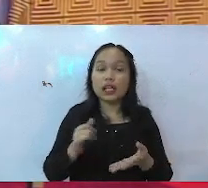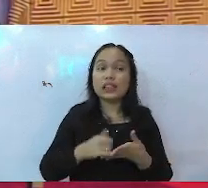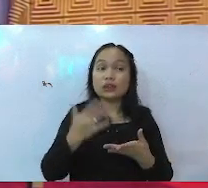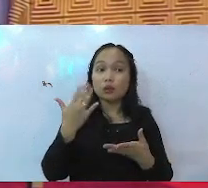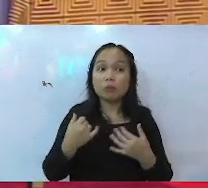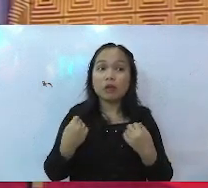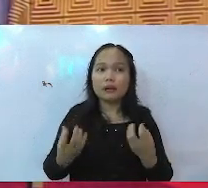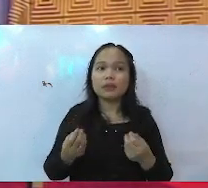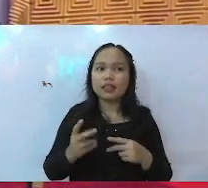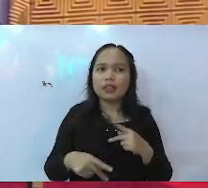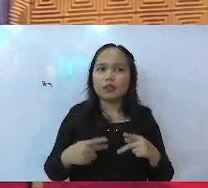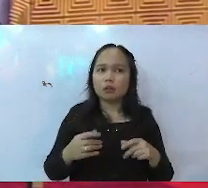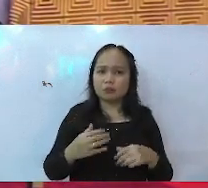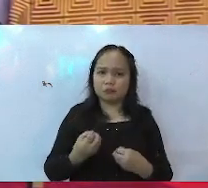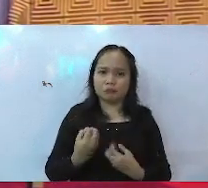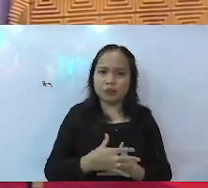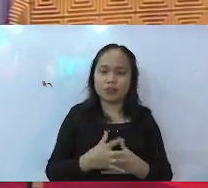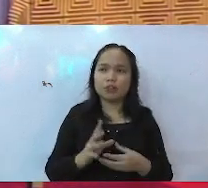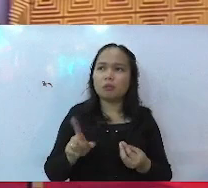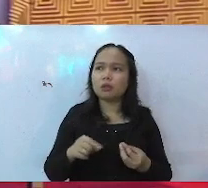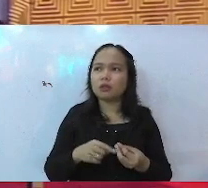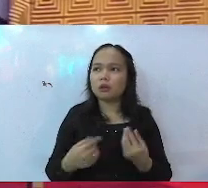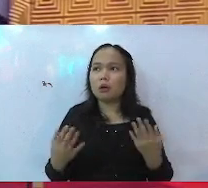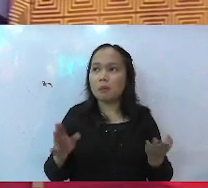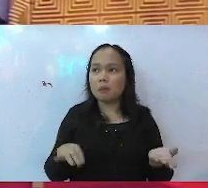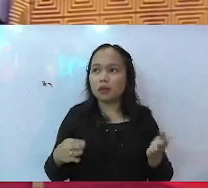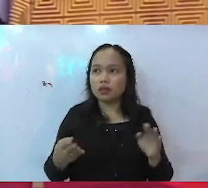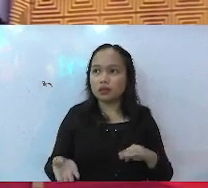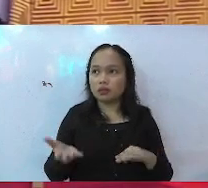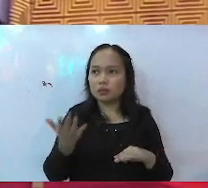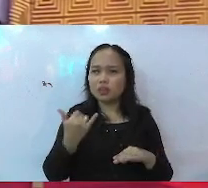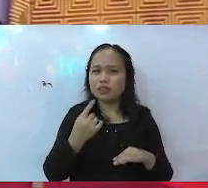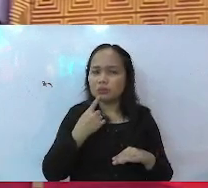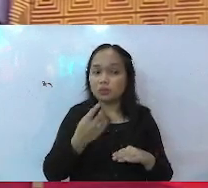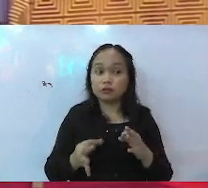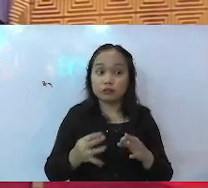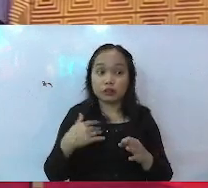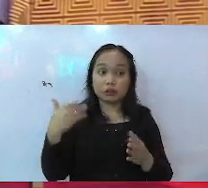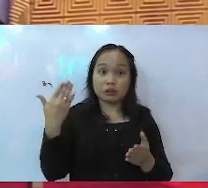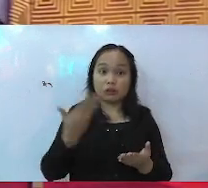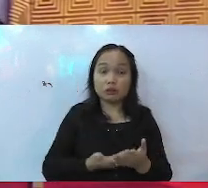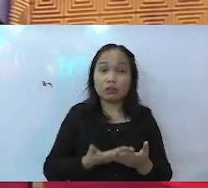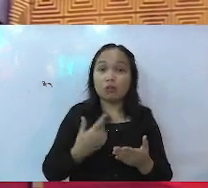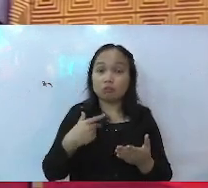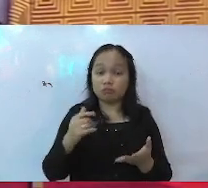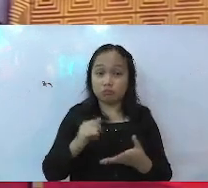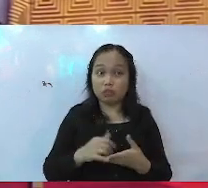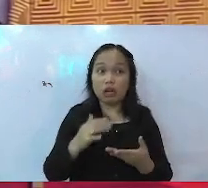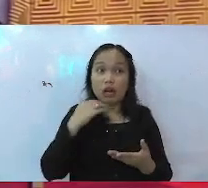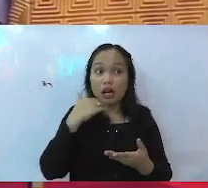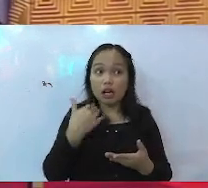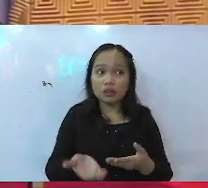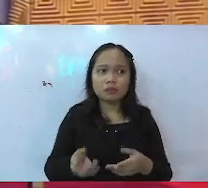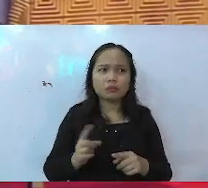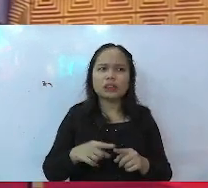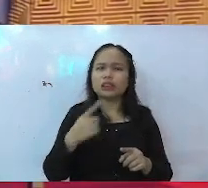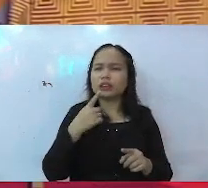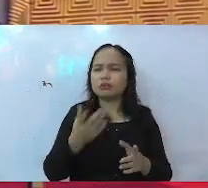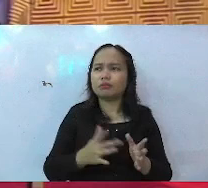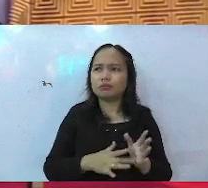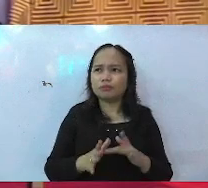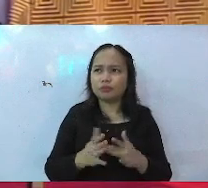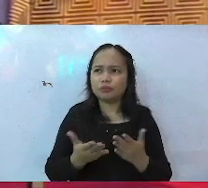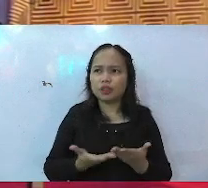sa kamatayan Kaya maraming takot saag pag dumating na sila sa ganong pagkakataon pero anong sabi diyan ng Bible